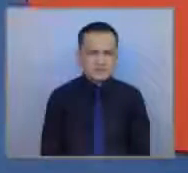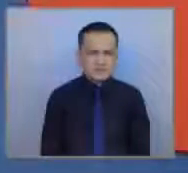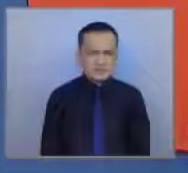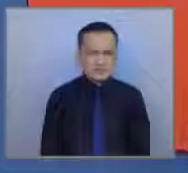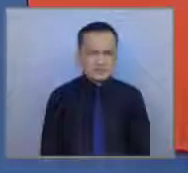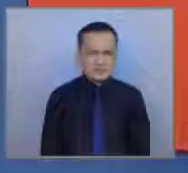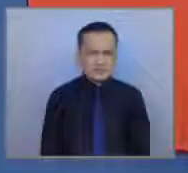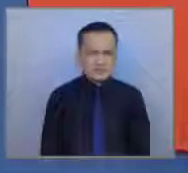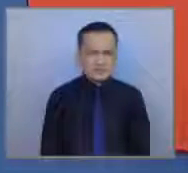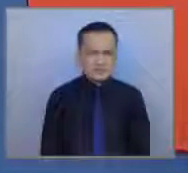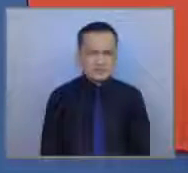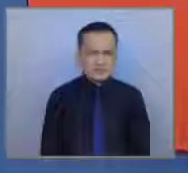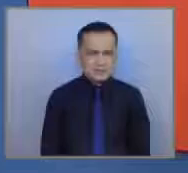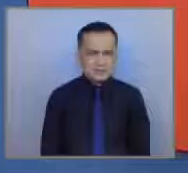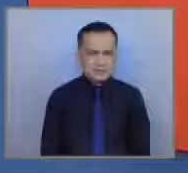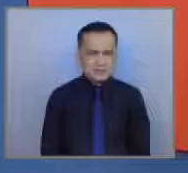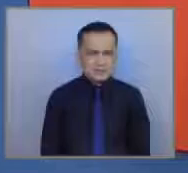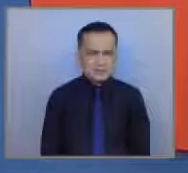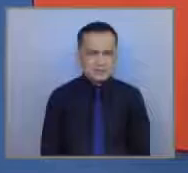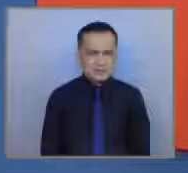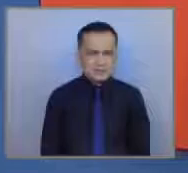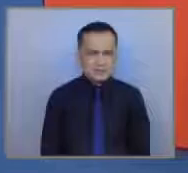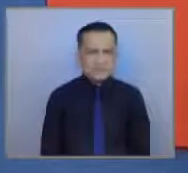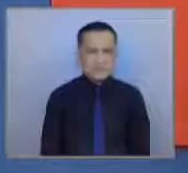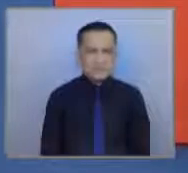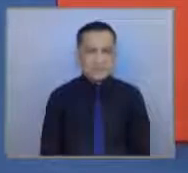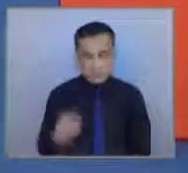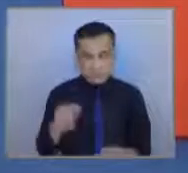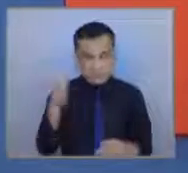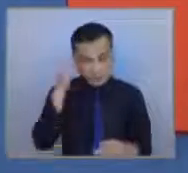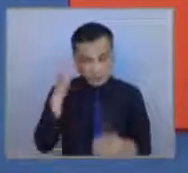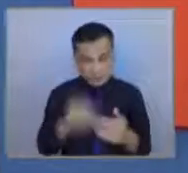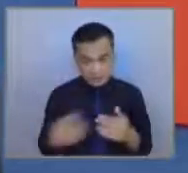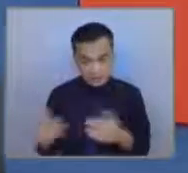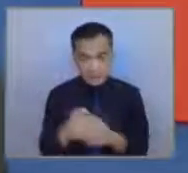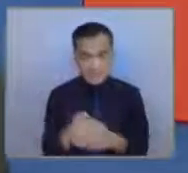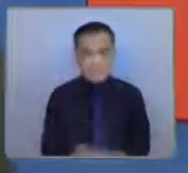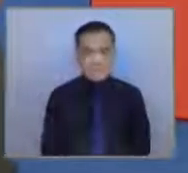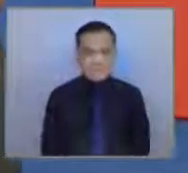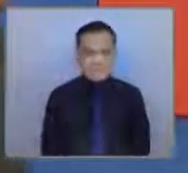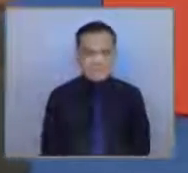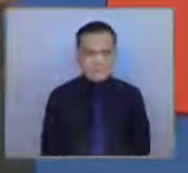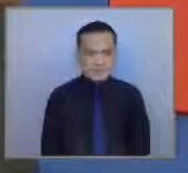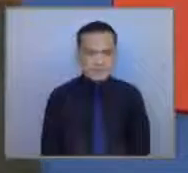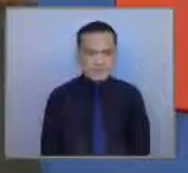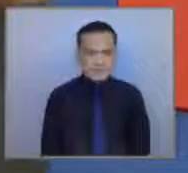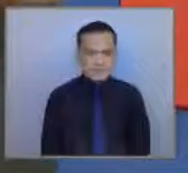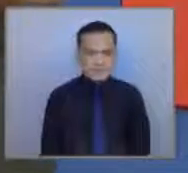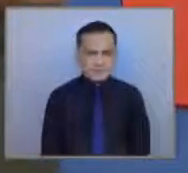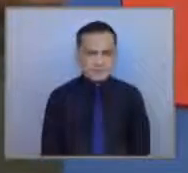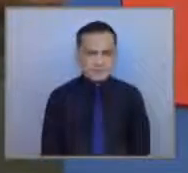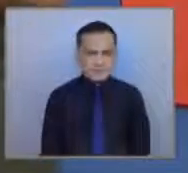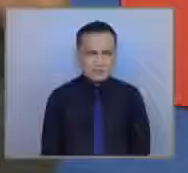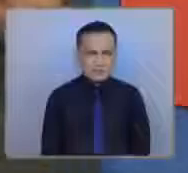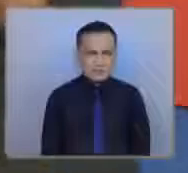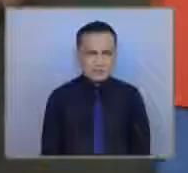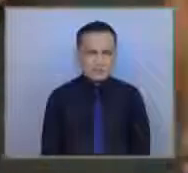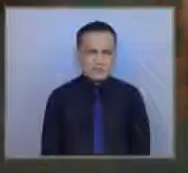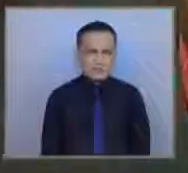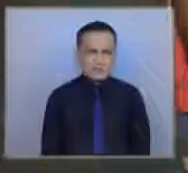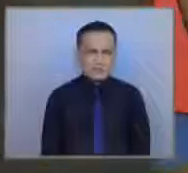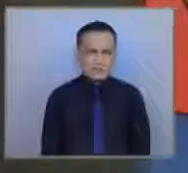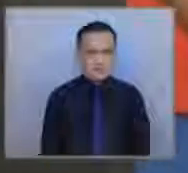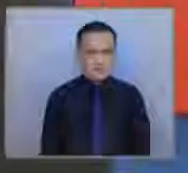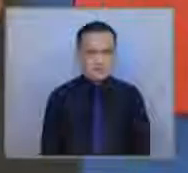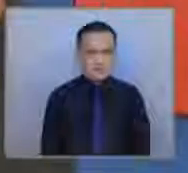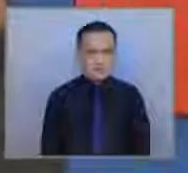ka. I-anticipate lang po natin na ang kamay niya nandito. So, ibig sabihin, ito yung knife. Okay. So, kung stick